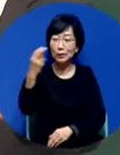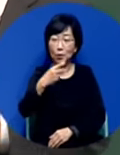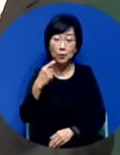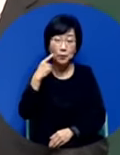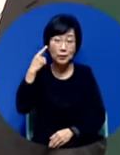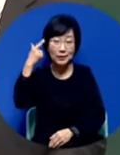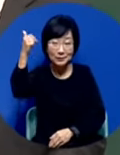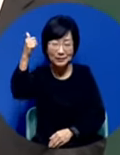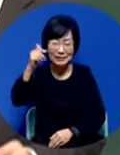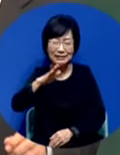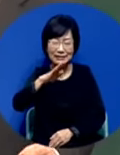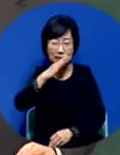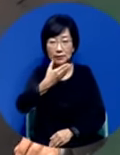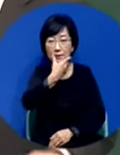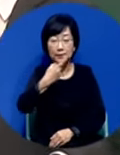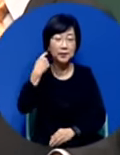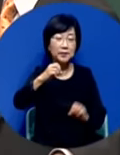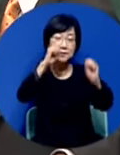어떻게 되겠죠?